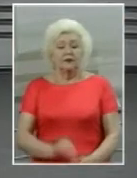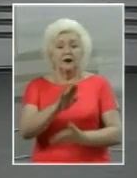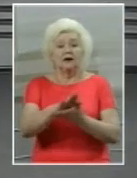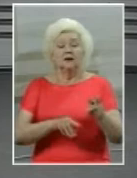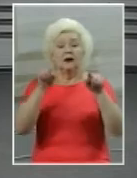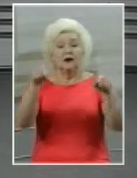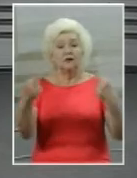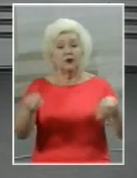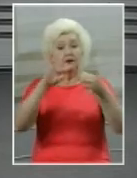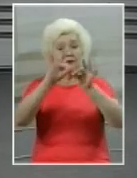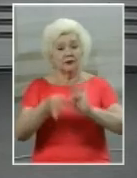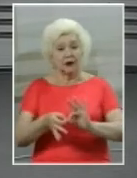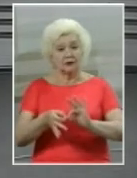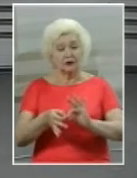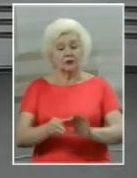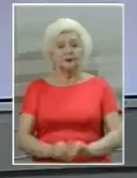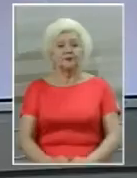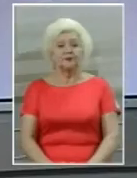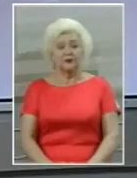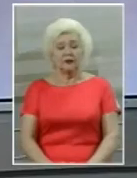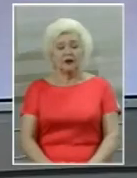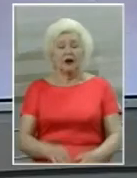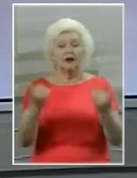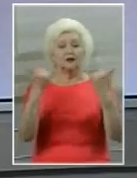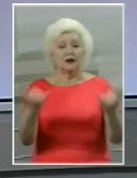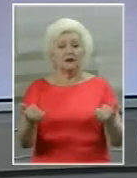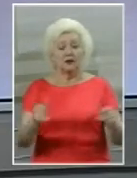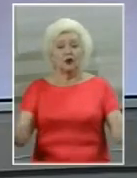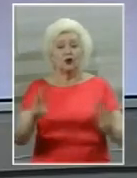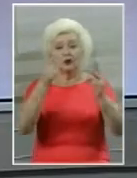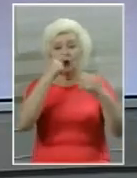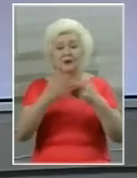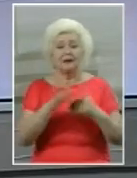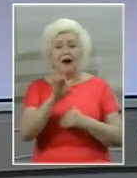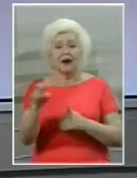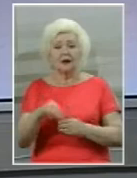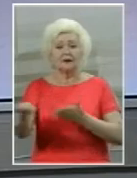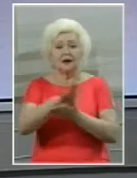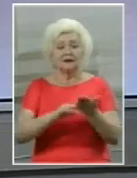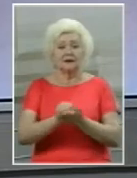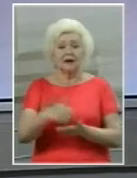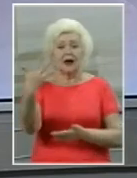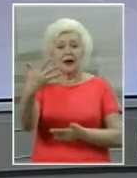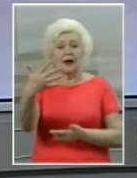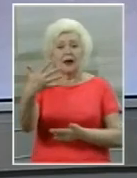Далі про це та інше детальніше. На сьогодні вогонь біля Радинського знищив